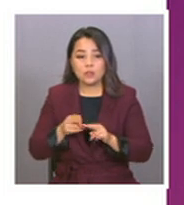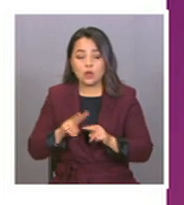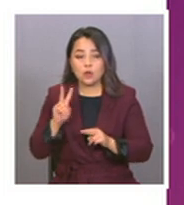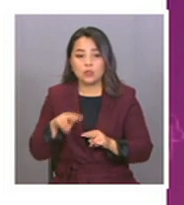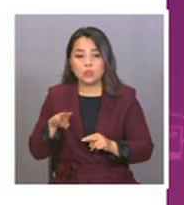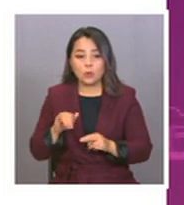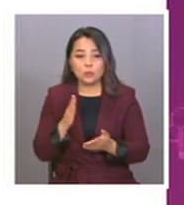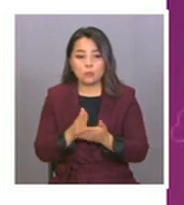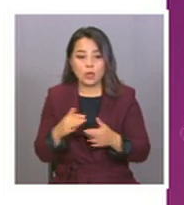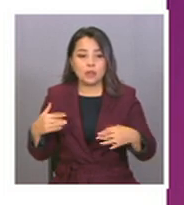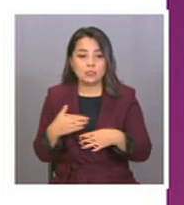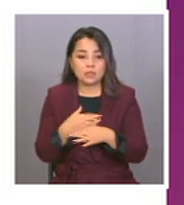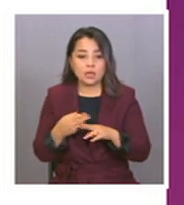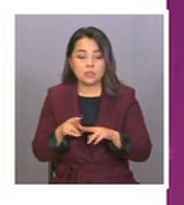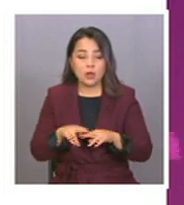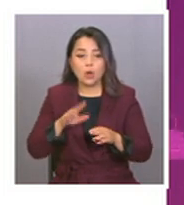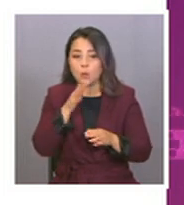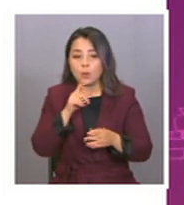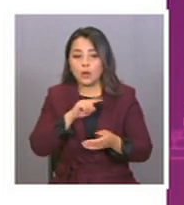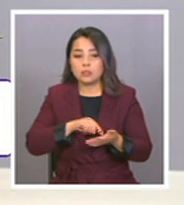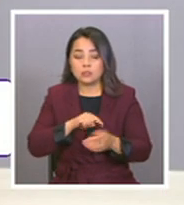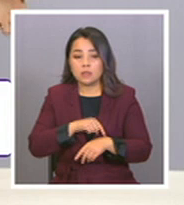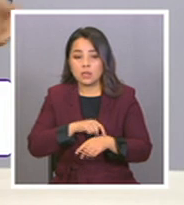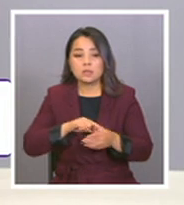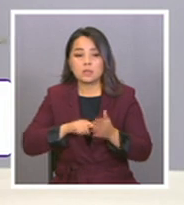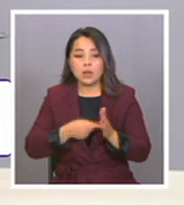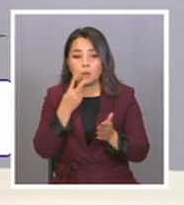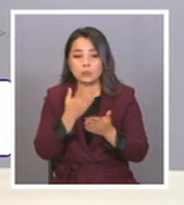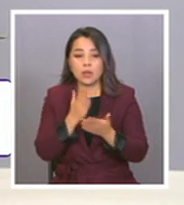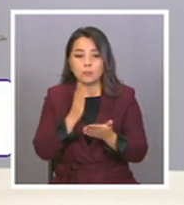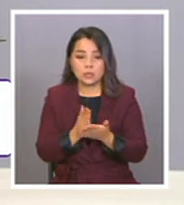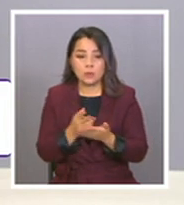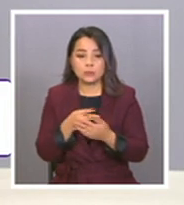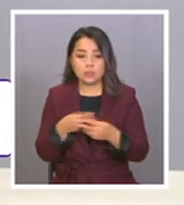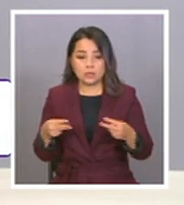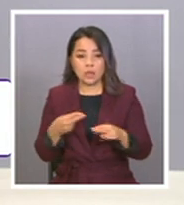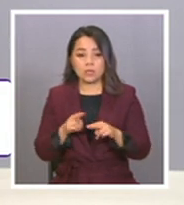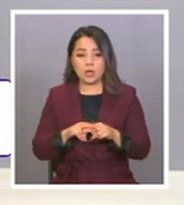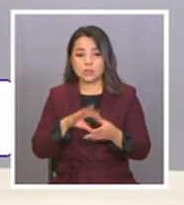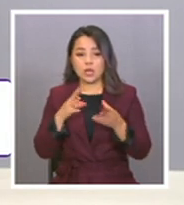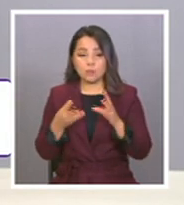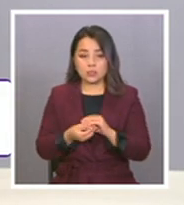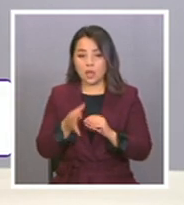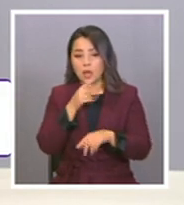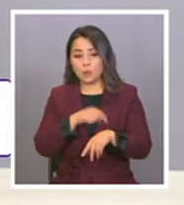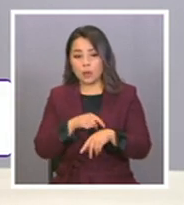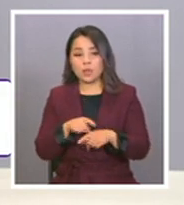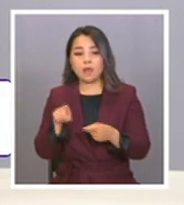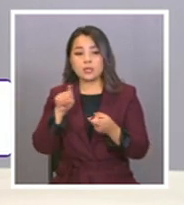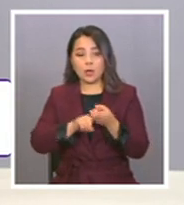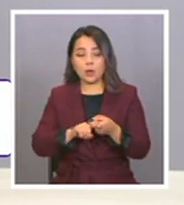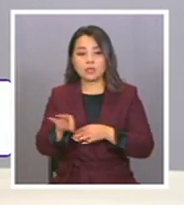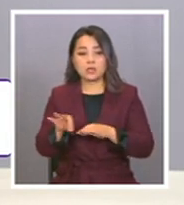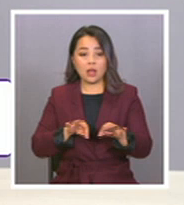проекциясының уақытқа көбейтінісіне тең болады. Енді осы шамалардың уақытқа тәуелділік